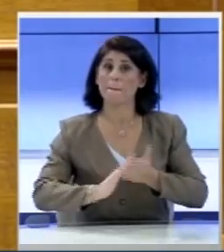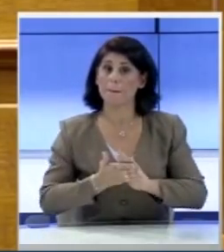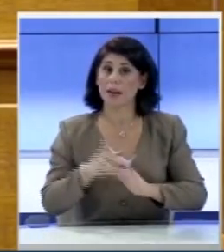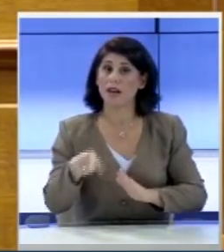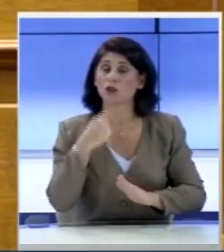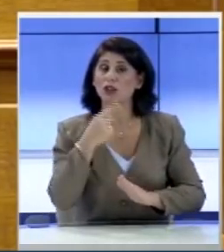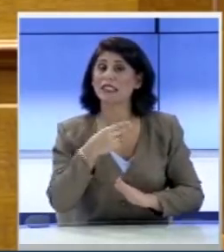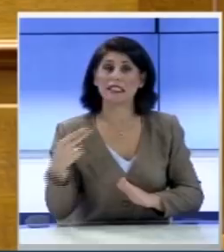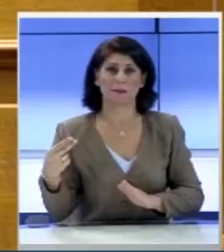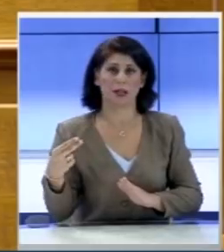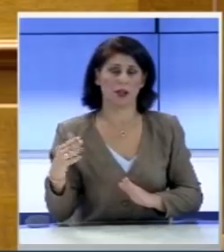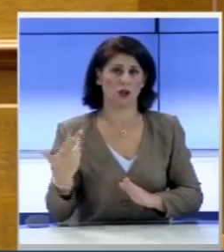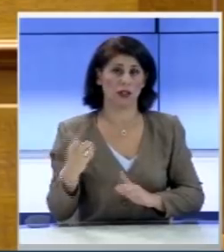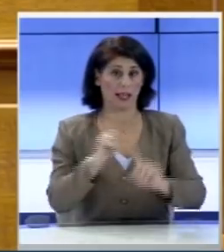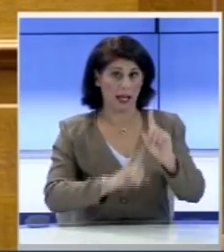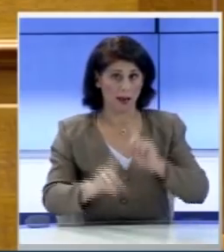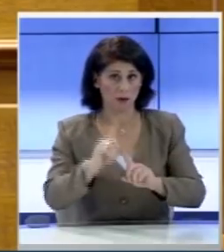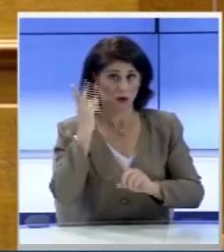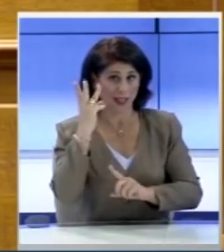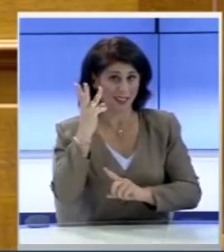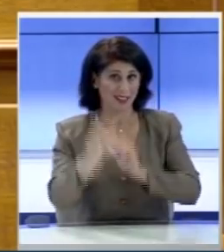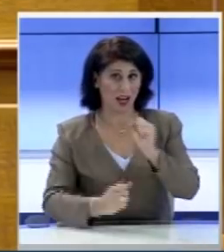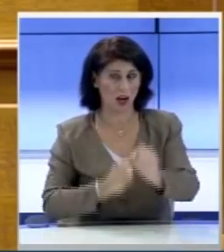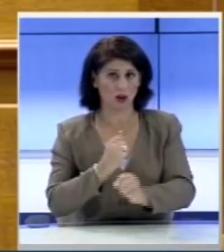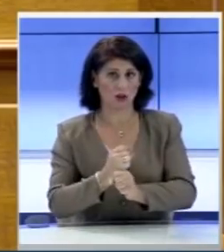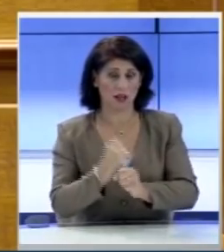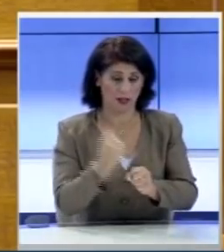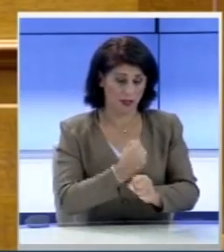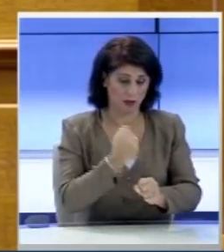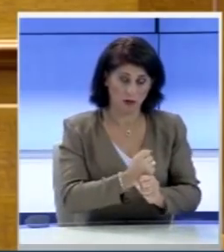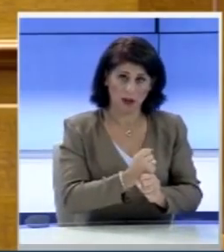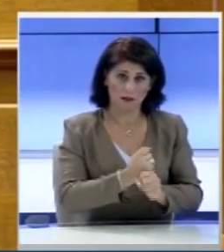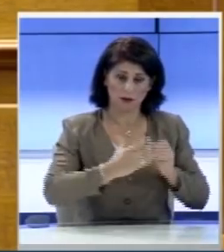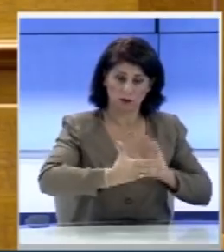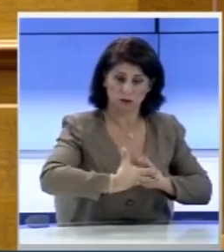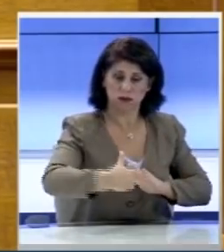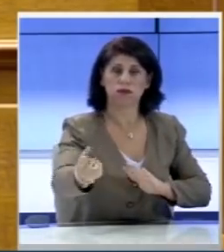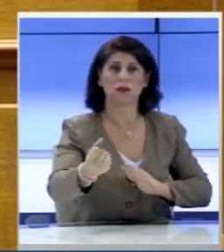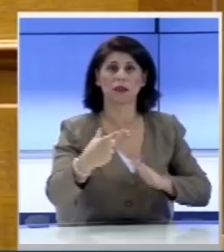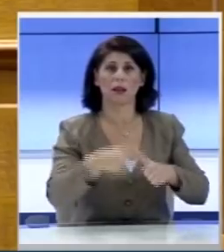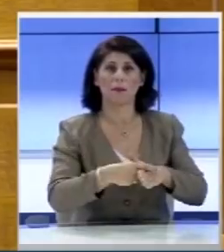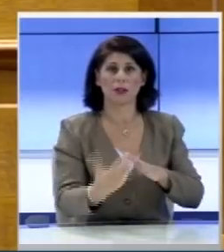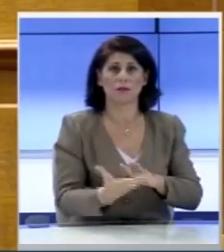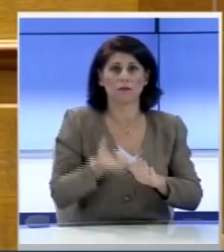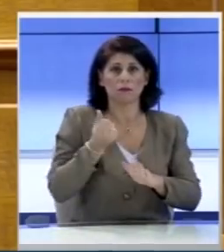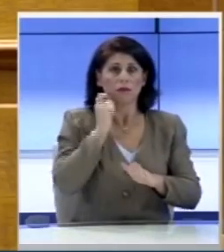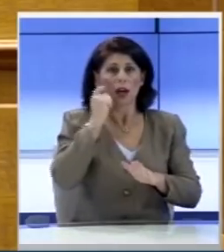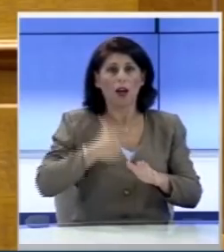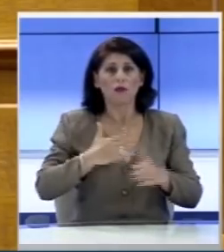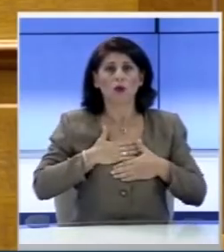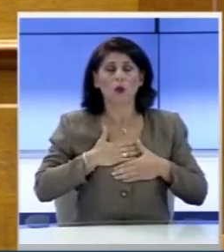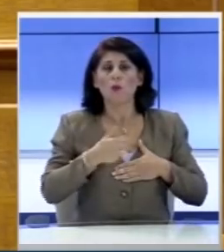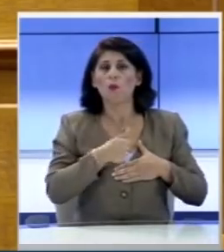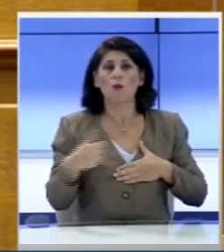αυτό σημαίνει ότι κάποιος για 3 χρόνια θα δουλεύει για την τράπεζα, κρατώντας για τον εαυτό του